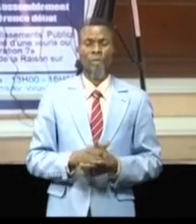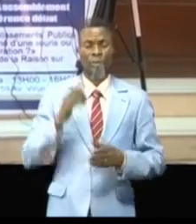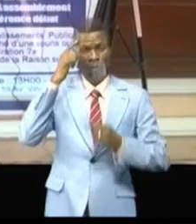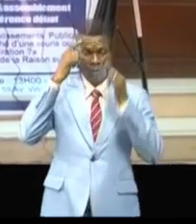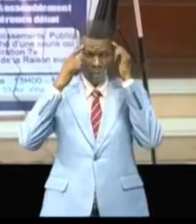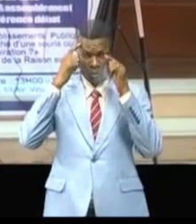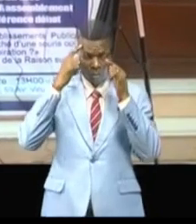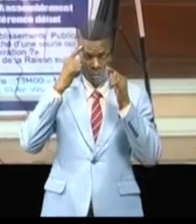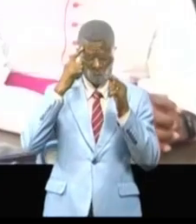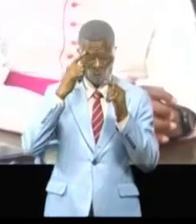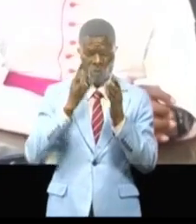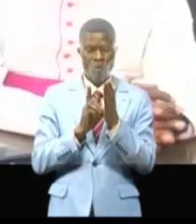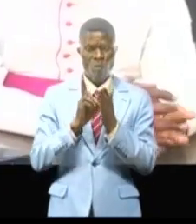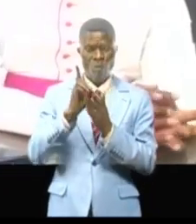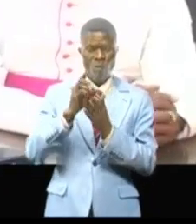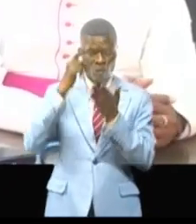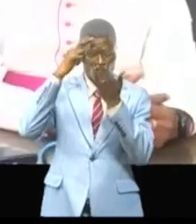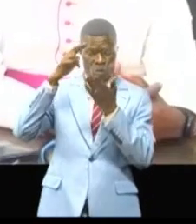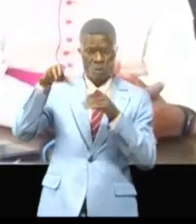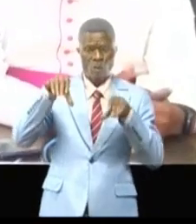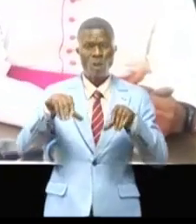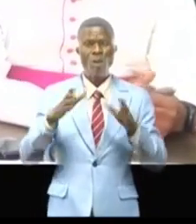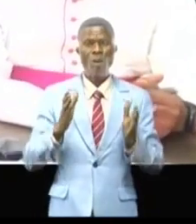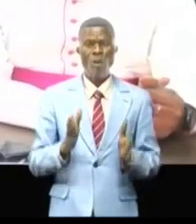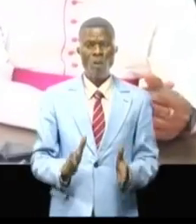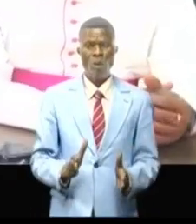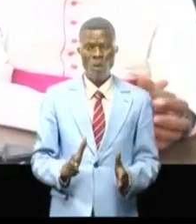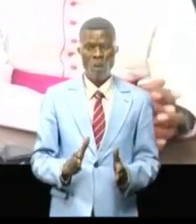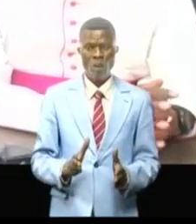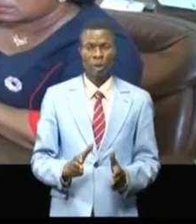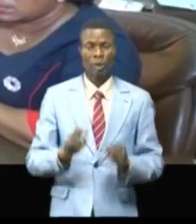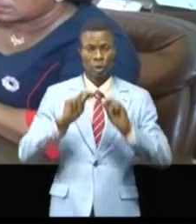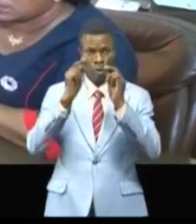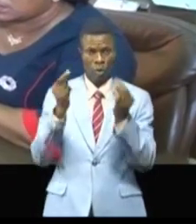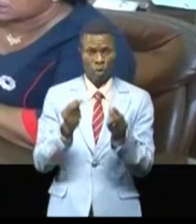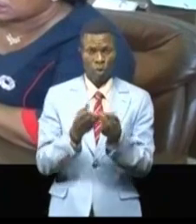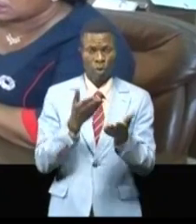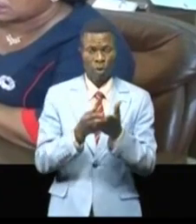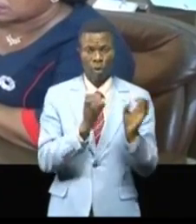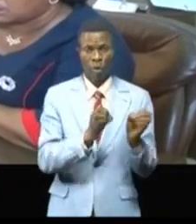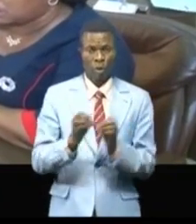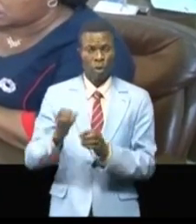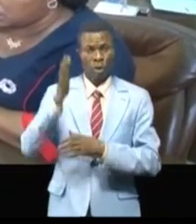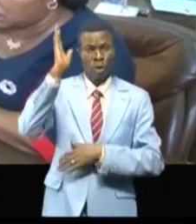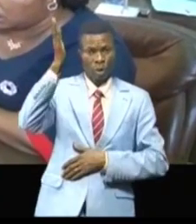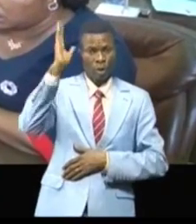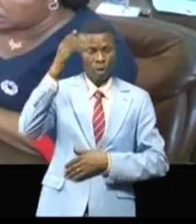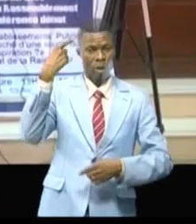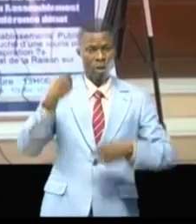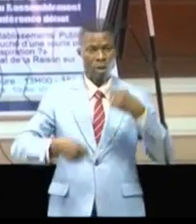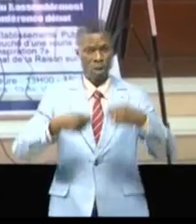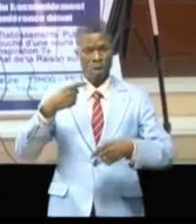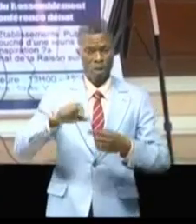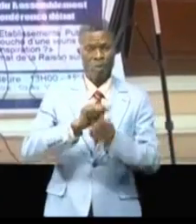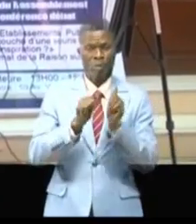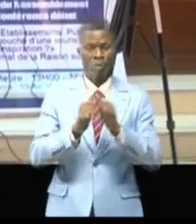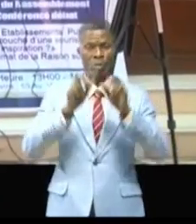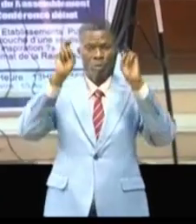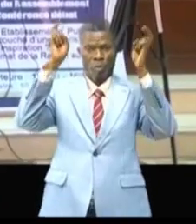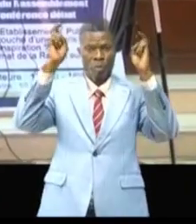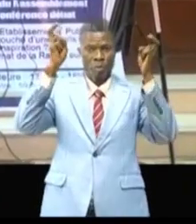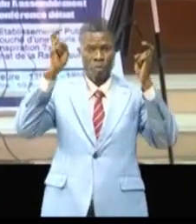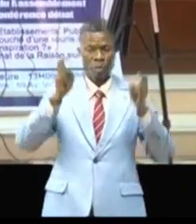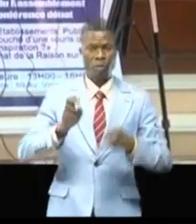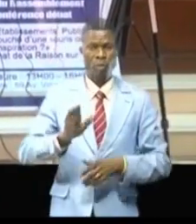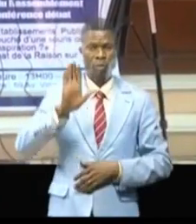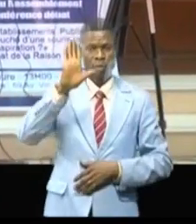de redynamiser l'université congolaise que ces mouvements ont organisé cette conférence débat sur les thèmes 5